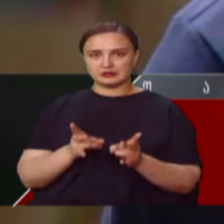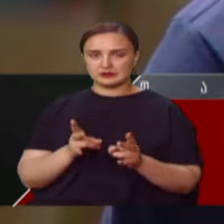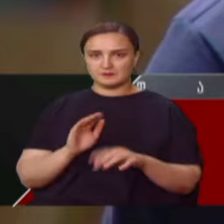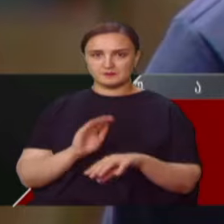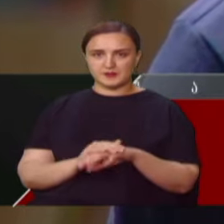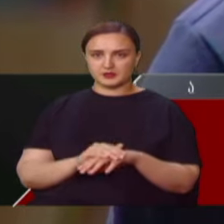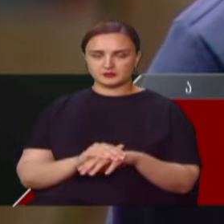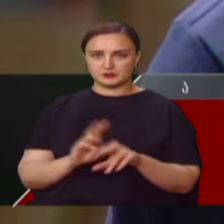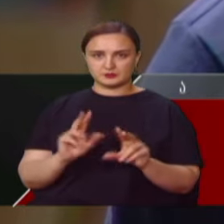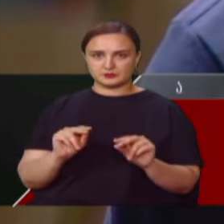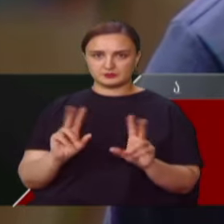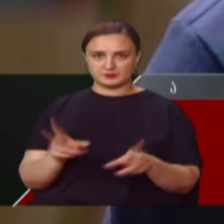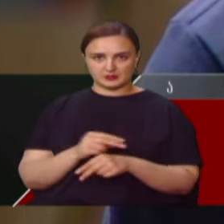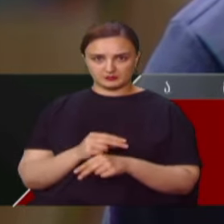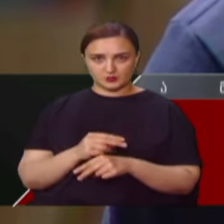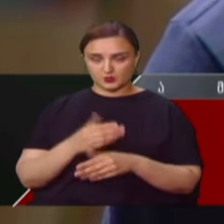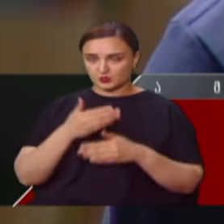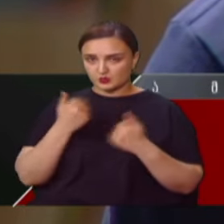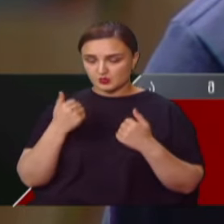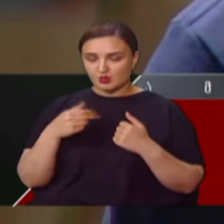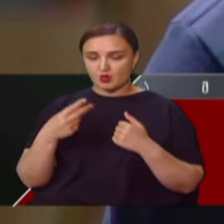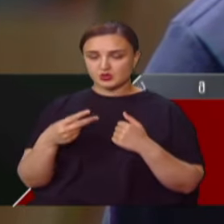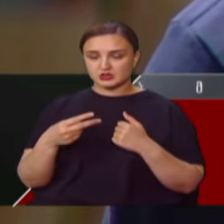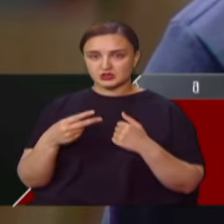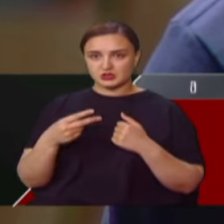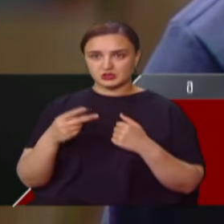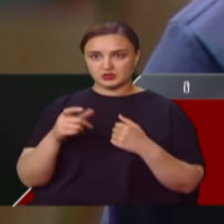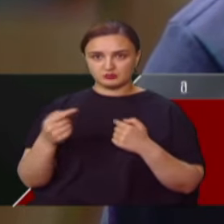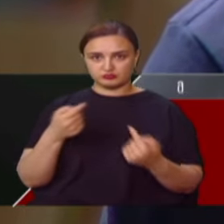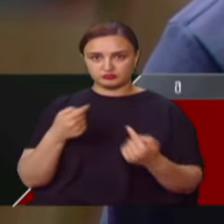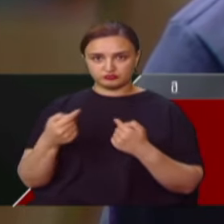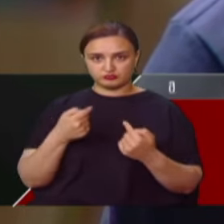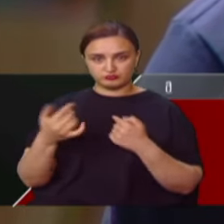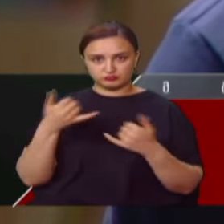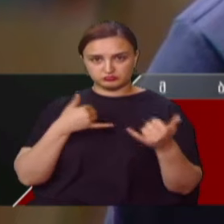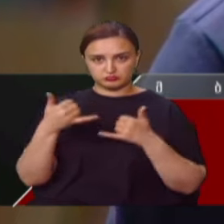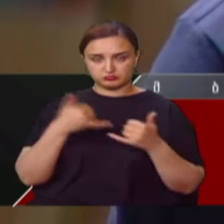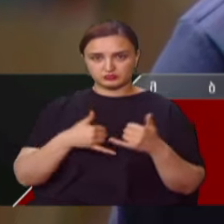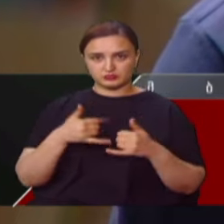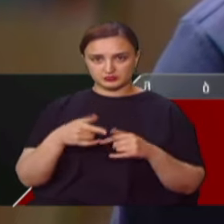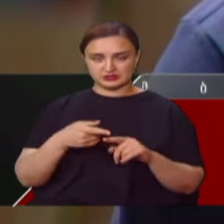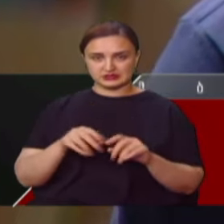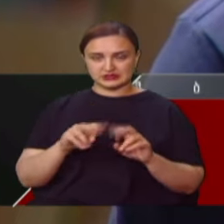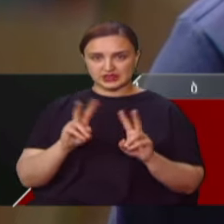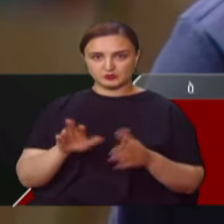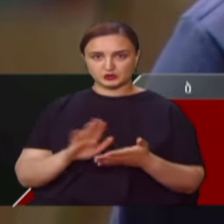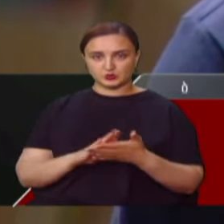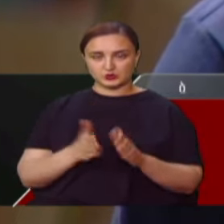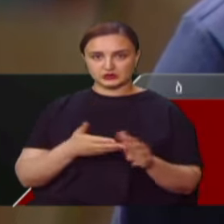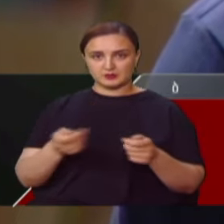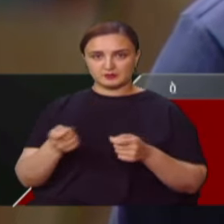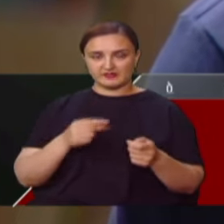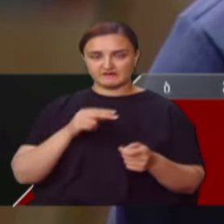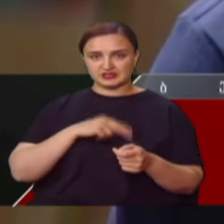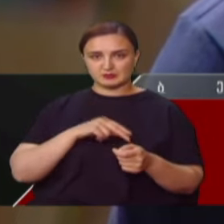ფაქტთან დაკავშირებით. დაახლოებით 20-მდე შეტყობინება არის შემოსული საგანგებო სიტუაციების მართვის სამსახურში დაუნის